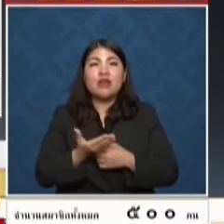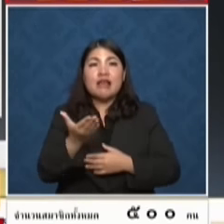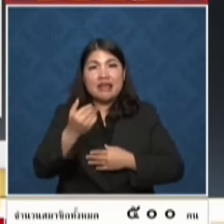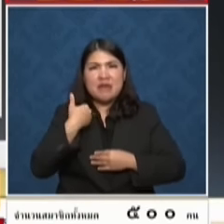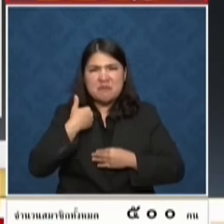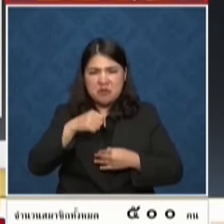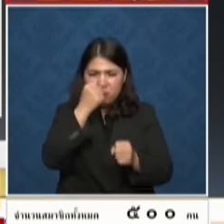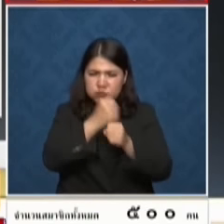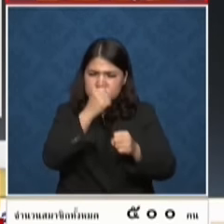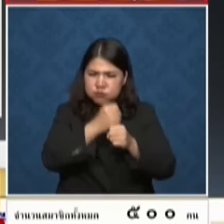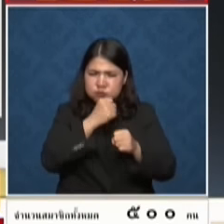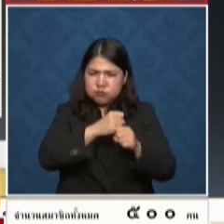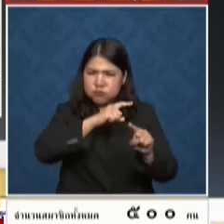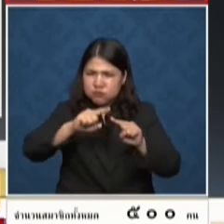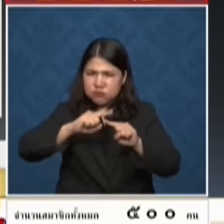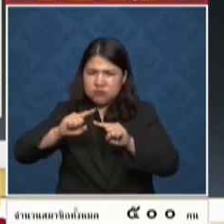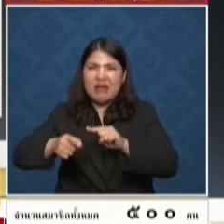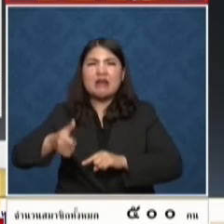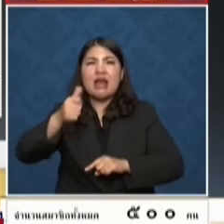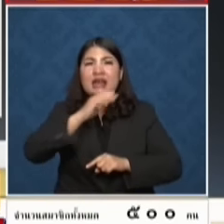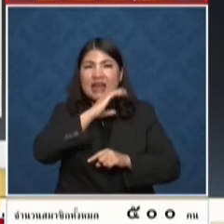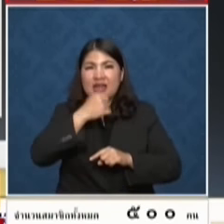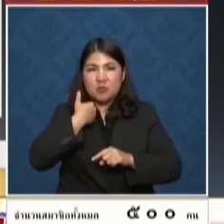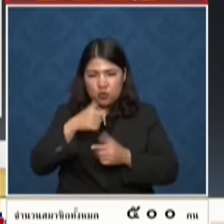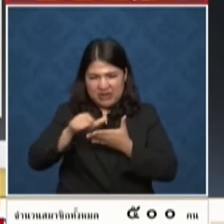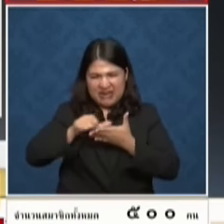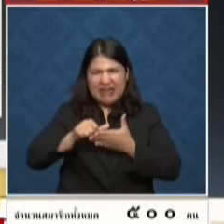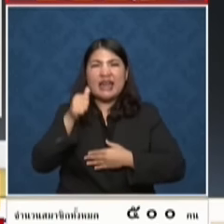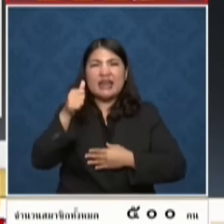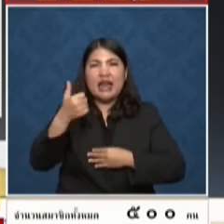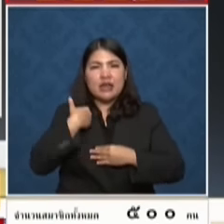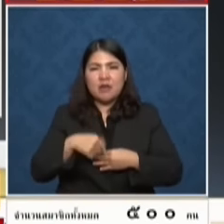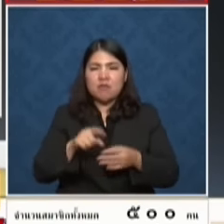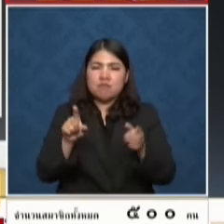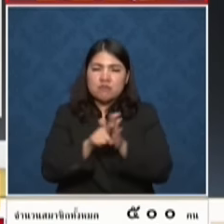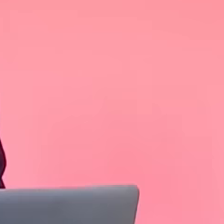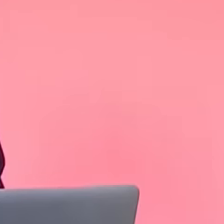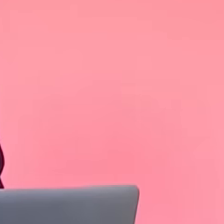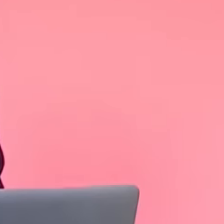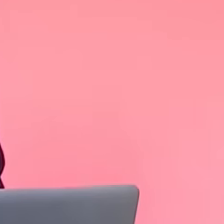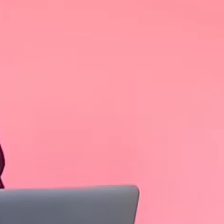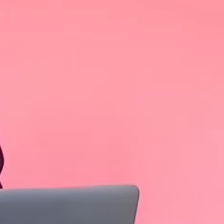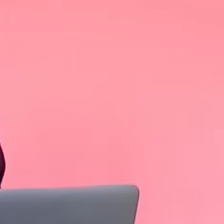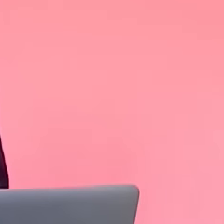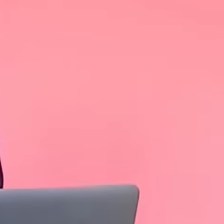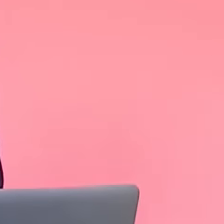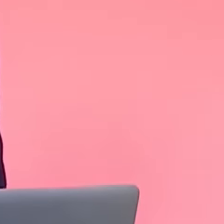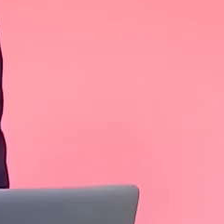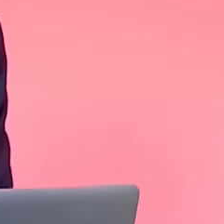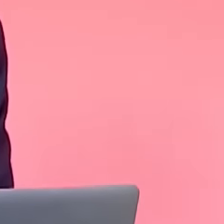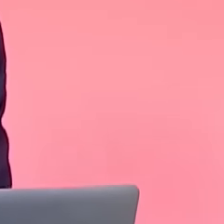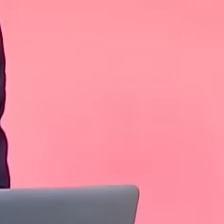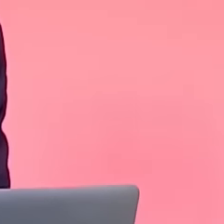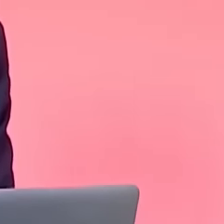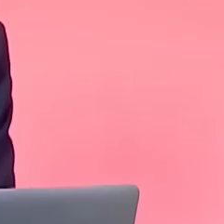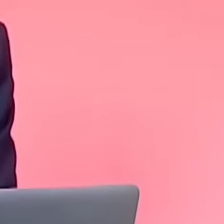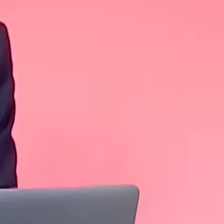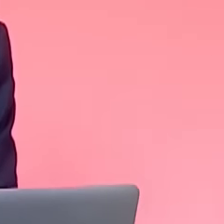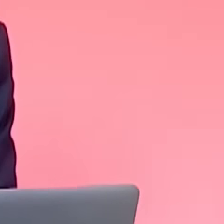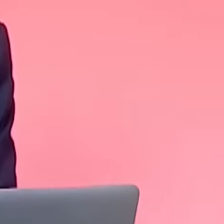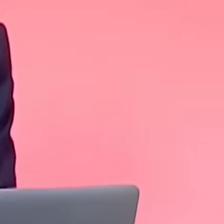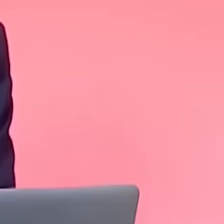เราก็เป็นคีย์คุณไอซ์นี่แหละนะครับก็เพิ่งตัดมาให้ดูกันเลยท ี นี้ฟังมาสักผู้ใหญ่แล้วผมเชื่อว่าท่านผู้ชมหลายคนนี้ก็ฟังมา